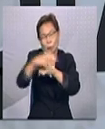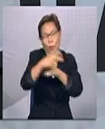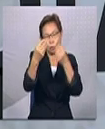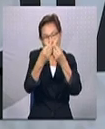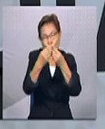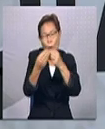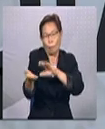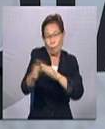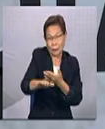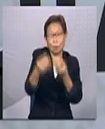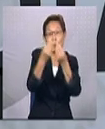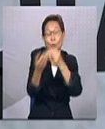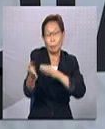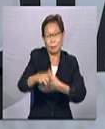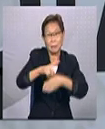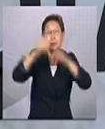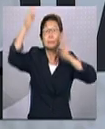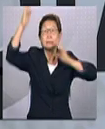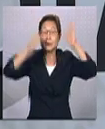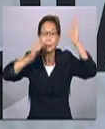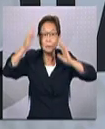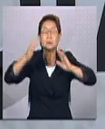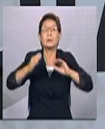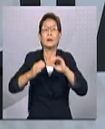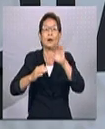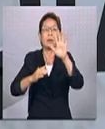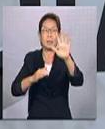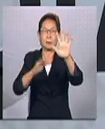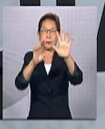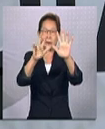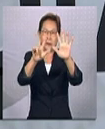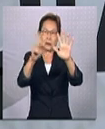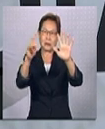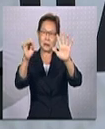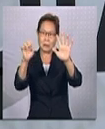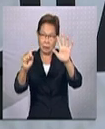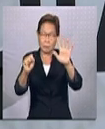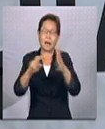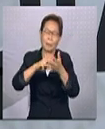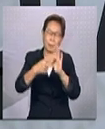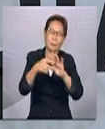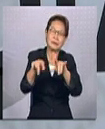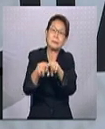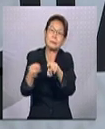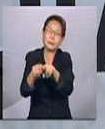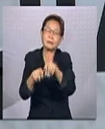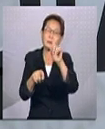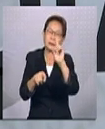kematian COVID-19 di Malaysia adalah sebanyak 53 kes, iaitu bersamaan dengan